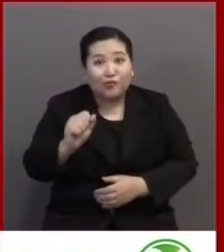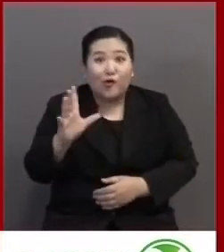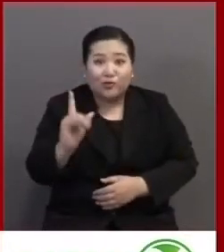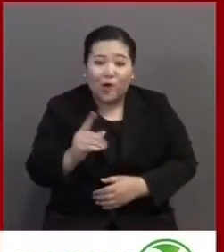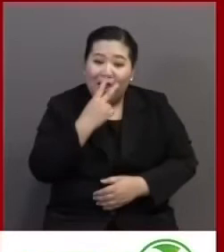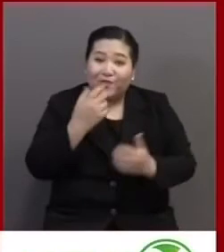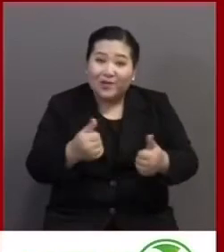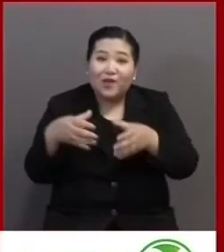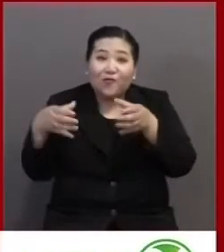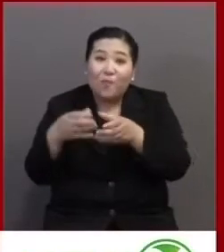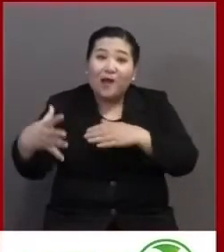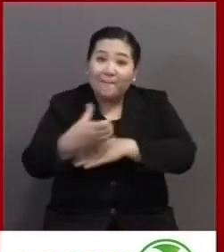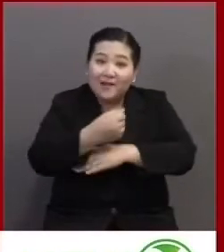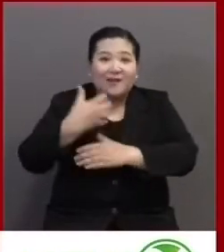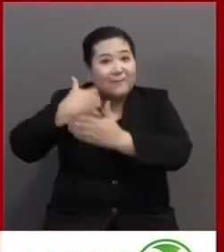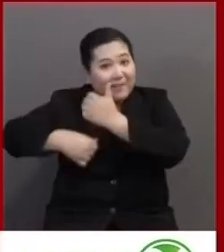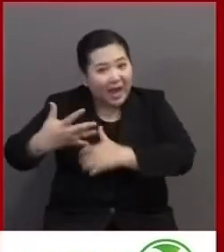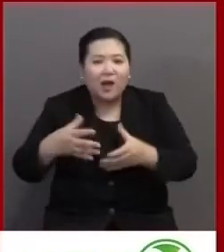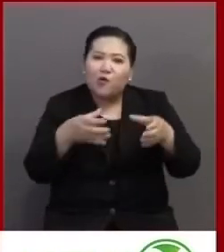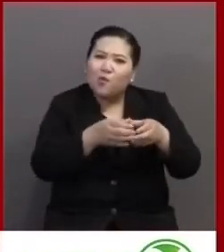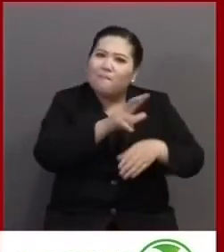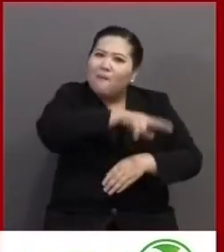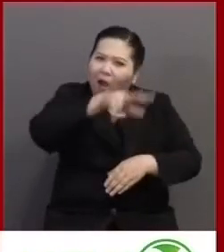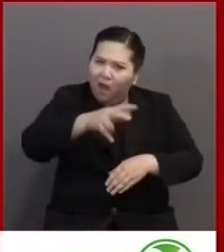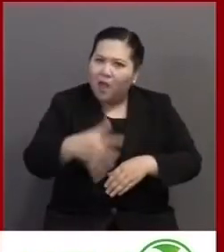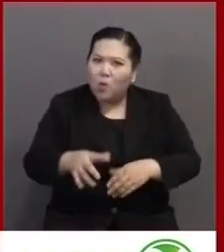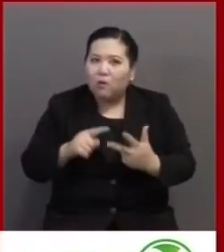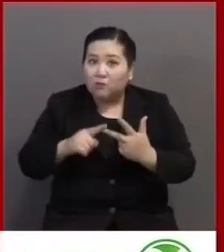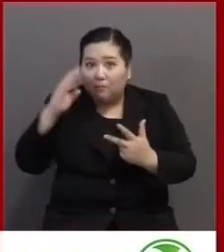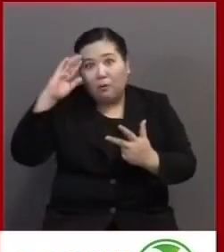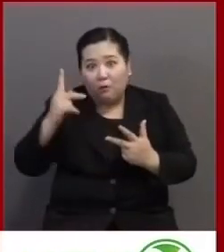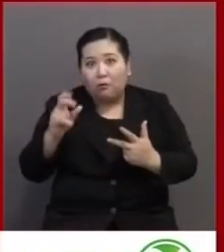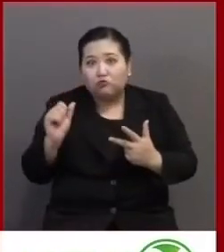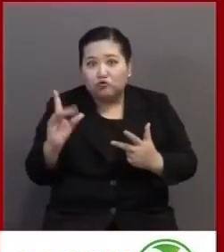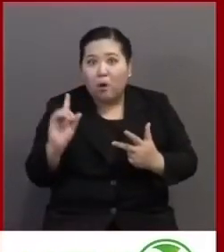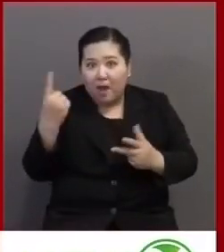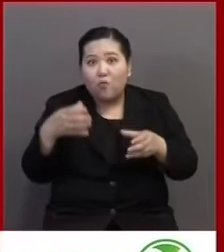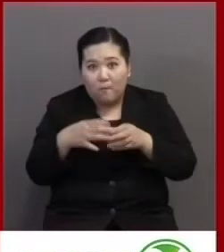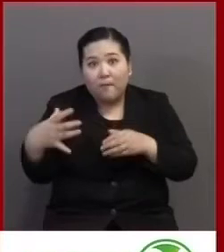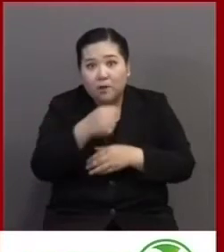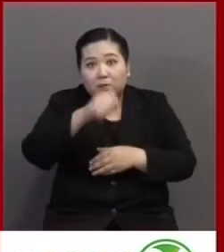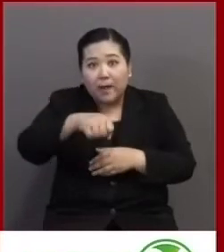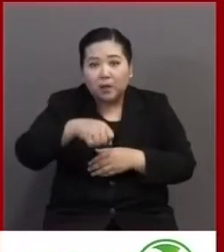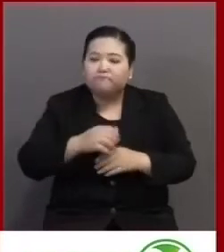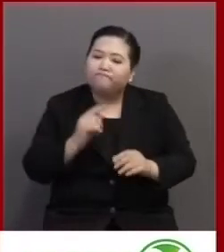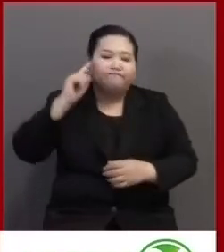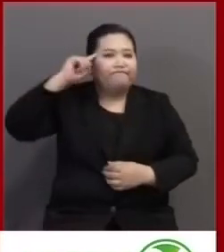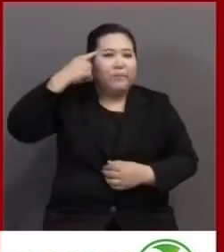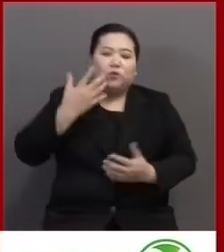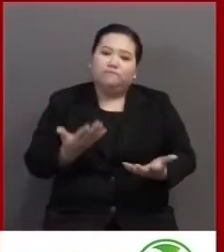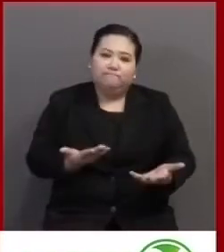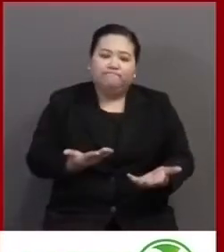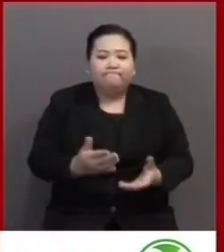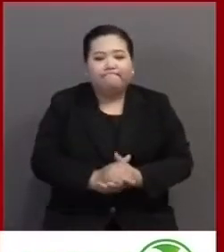หญ่อยู่2พรรคแต่ว่าผลงาน3ปีที่ผ่านมาอาจจะ คิดลองคิดไปแล้วก็บอกเข้าไปลองบอกเข้าไ